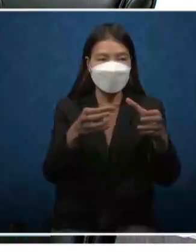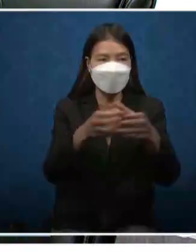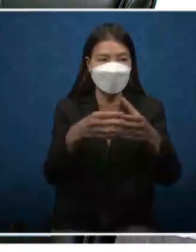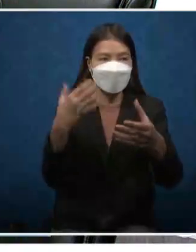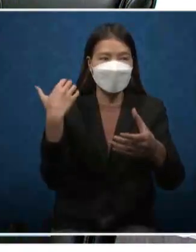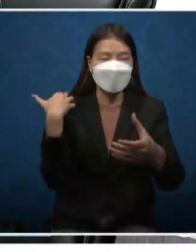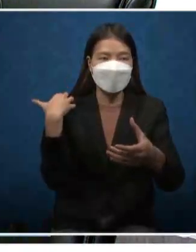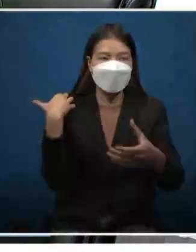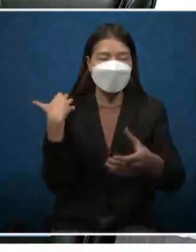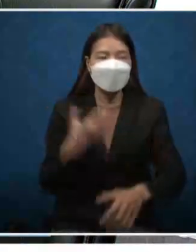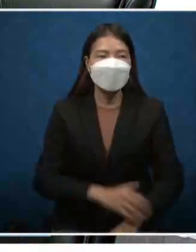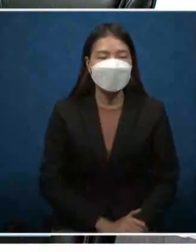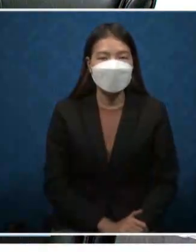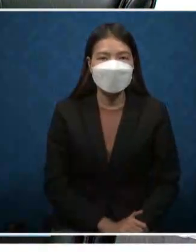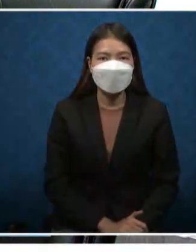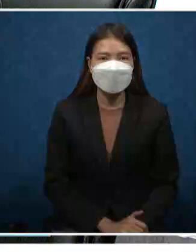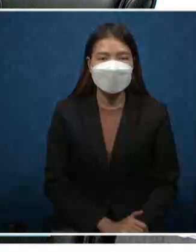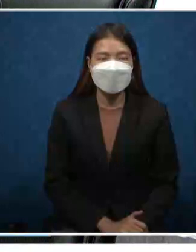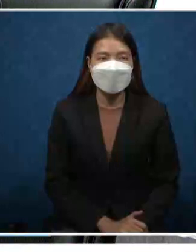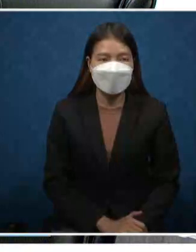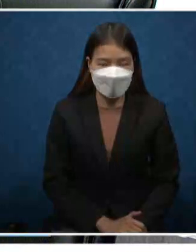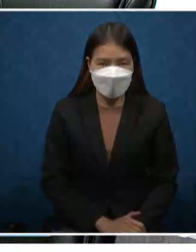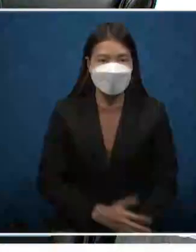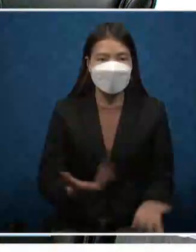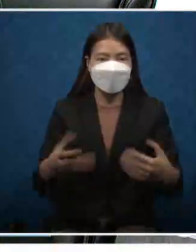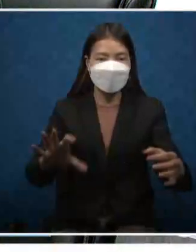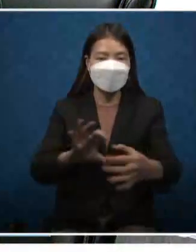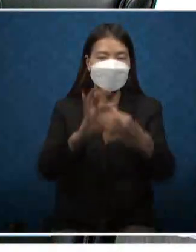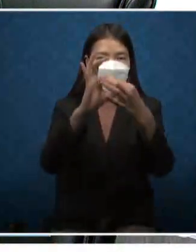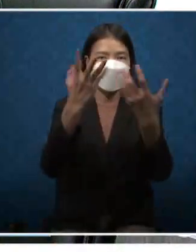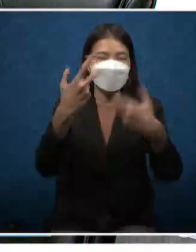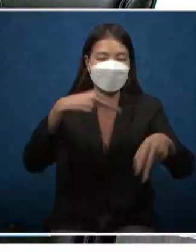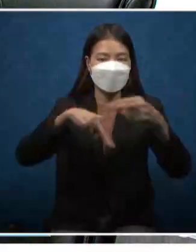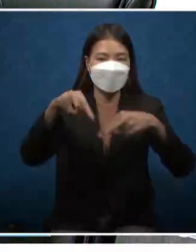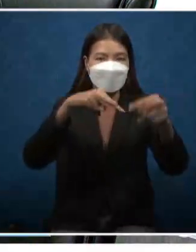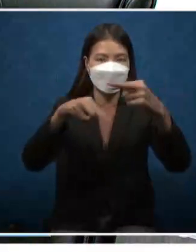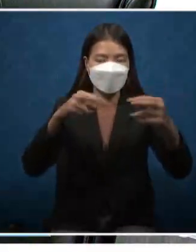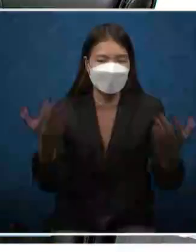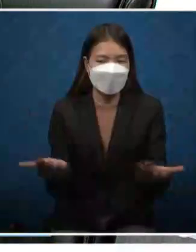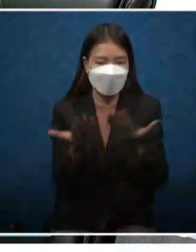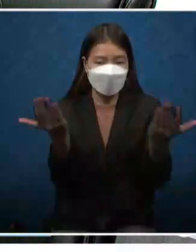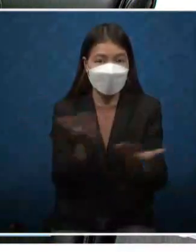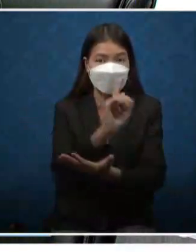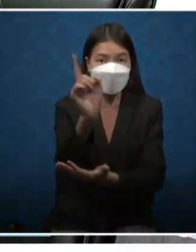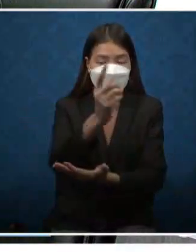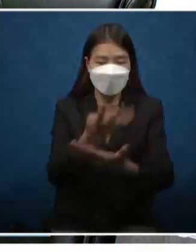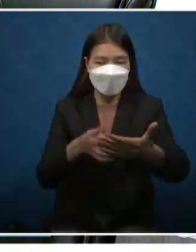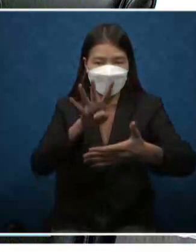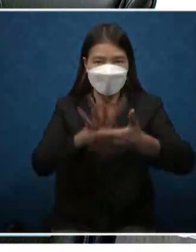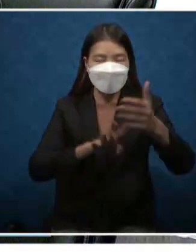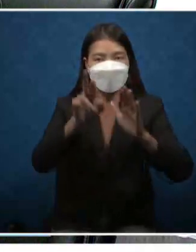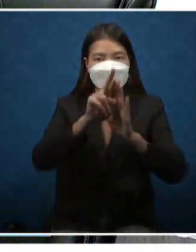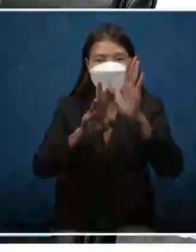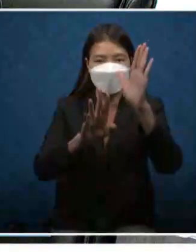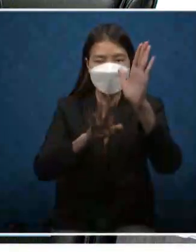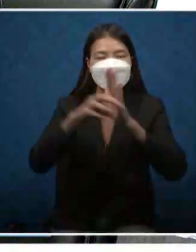เกี่ยวกับการพิจารณาศึกษาในเรื่องแนวทางการขับเคลื่อนแผนระบบโครงข่าย